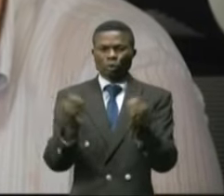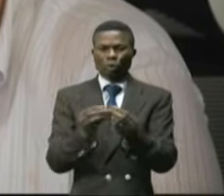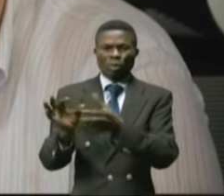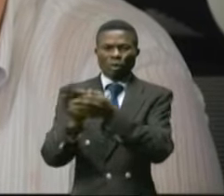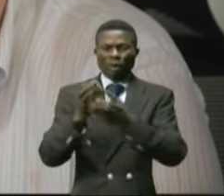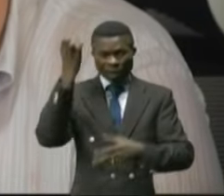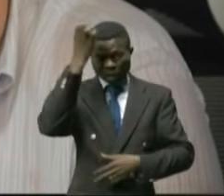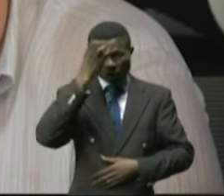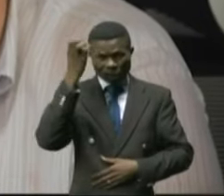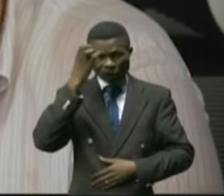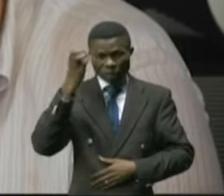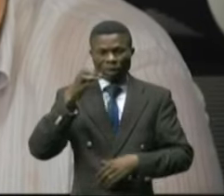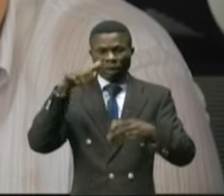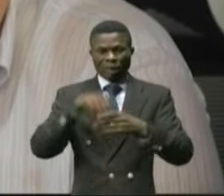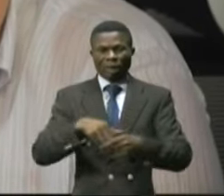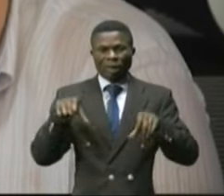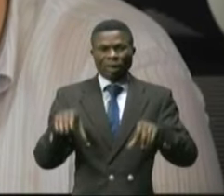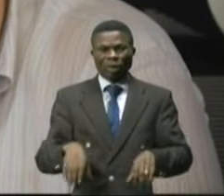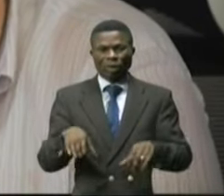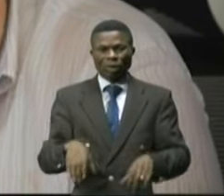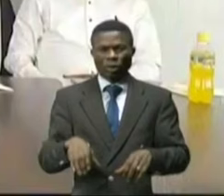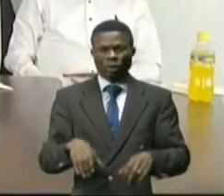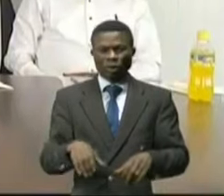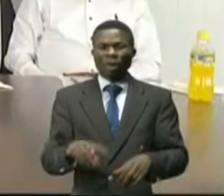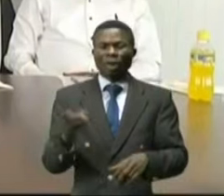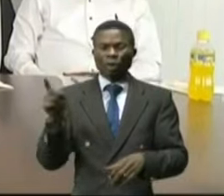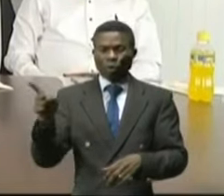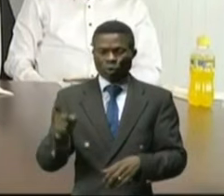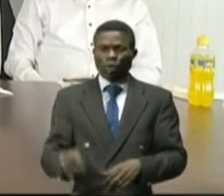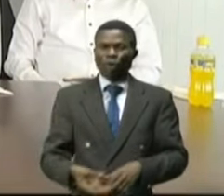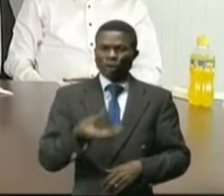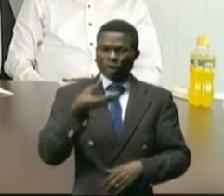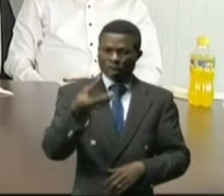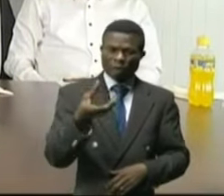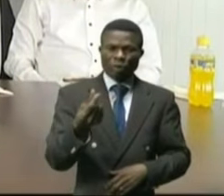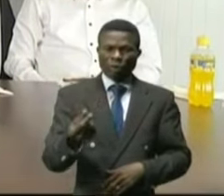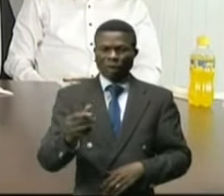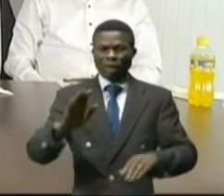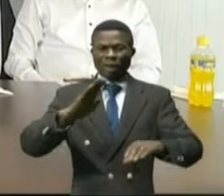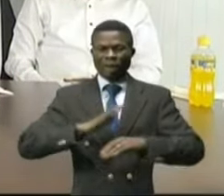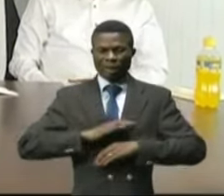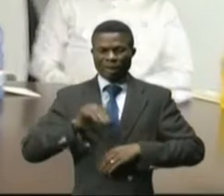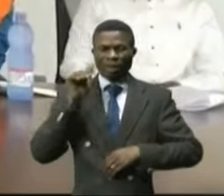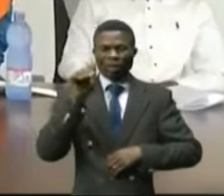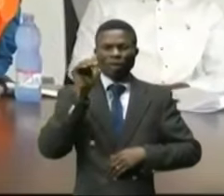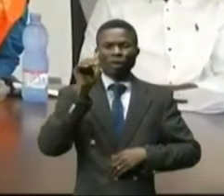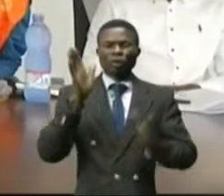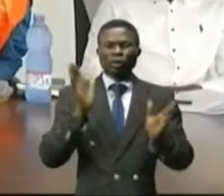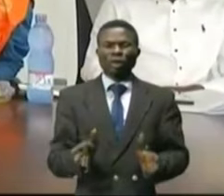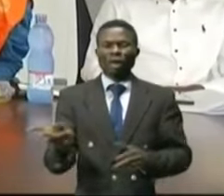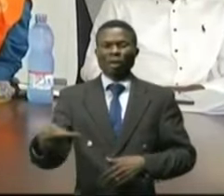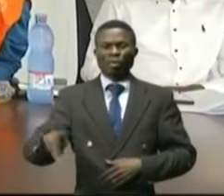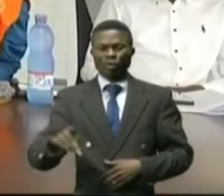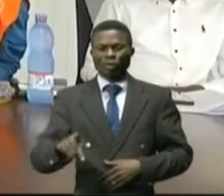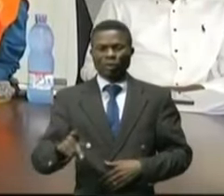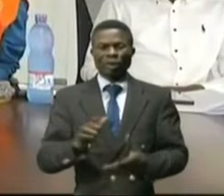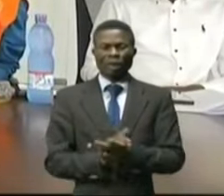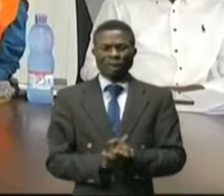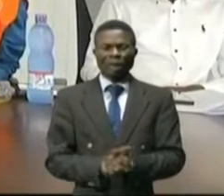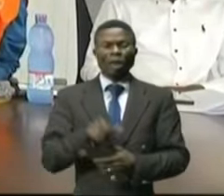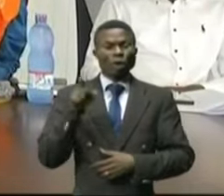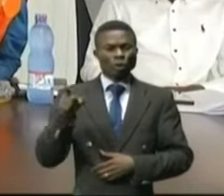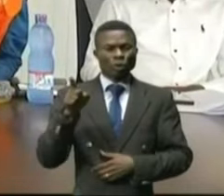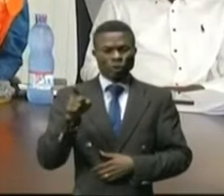européenne en RDC, qui est le bailleur de fonds. Satisfaction du directeur provincial de l'Office de route Kasaï Central, qui